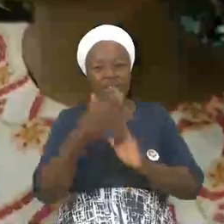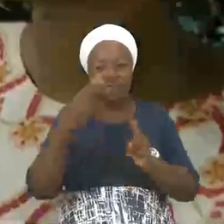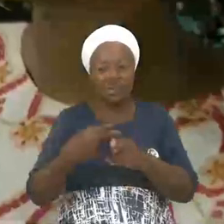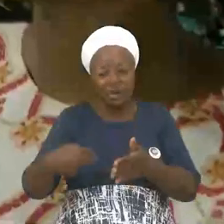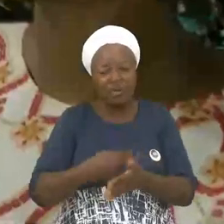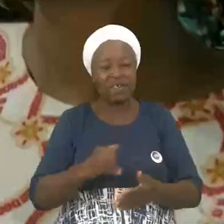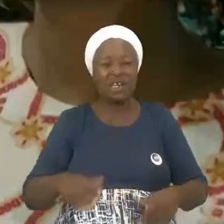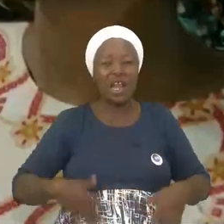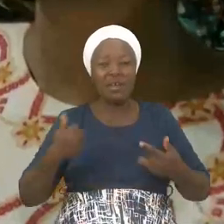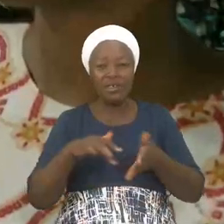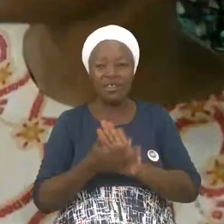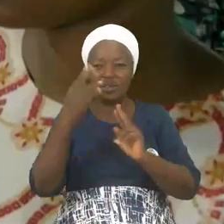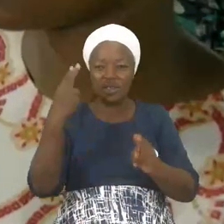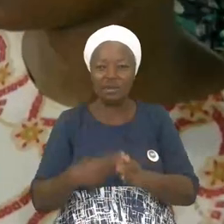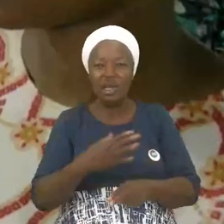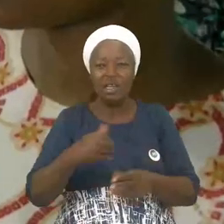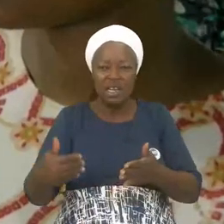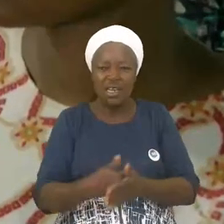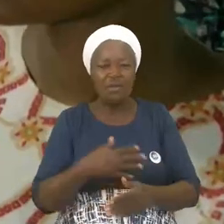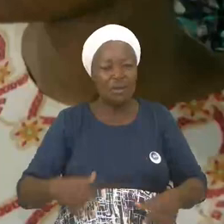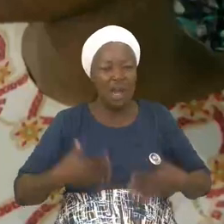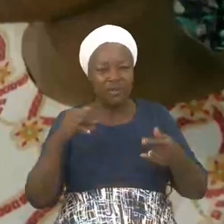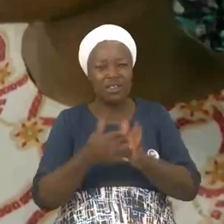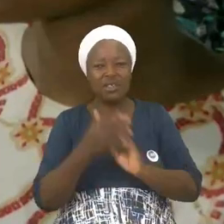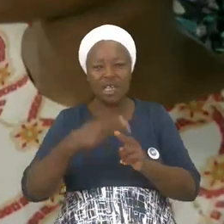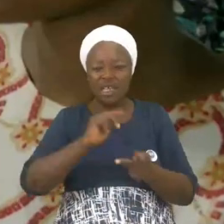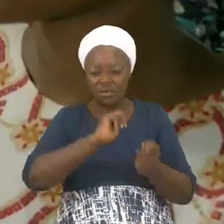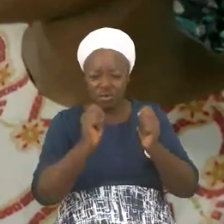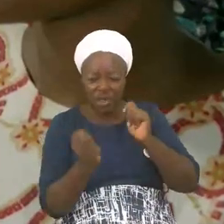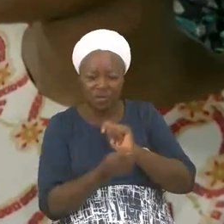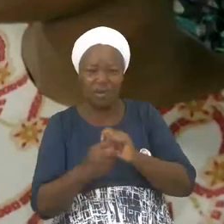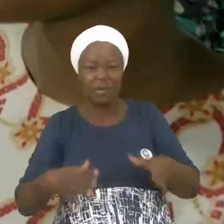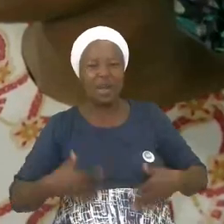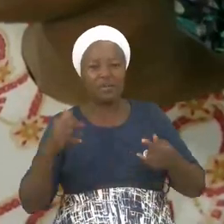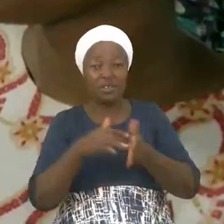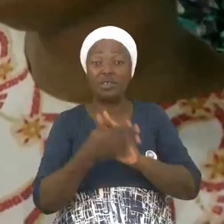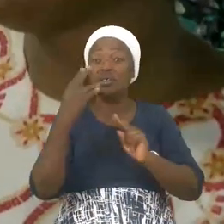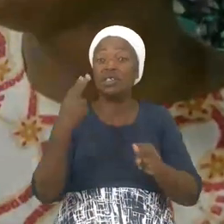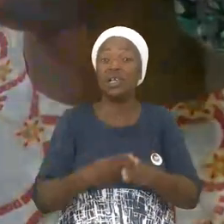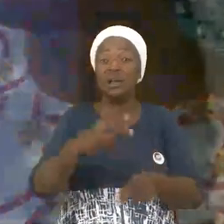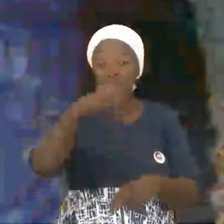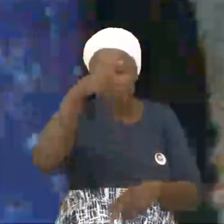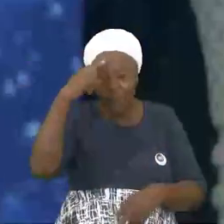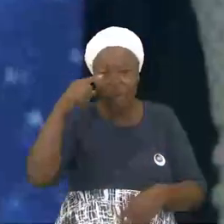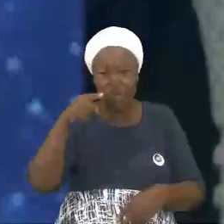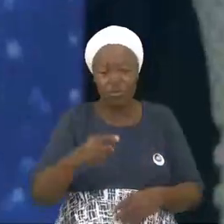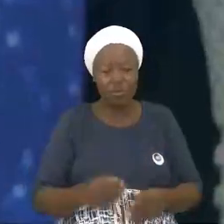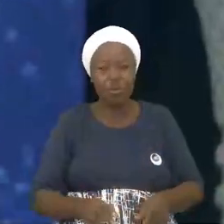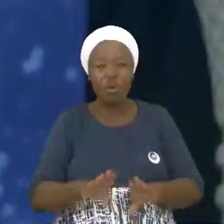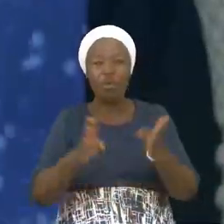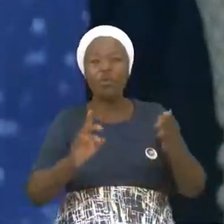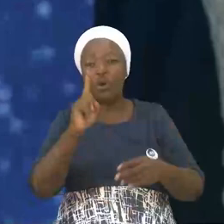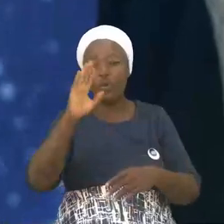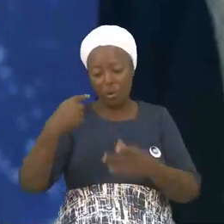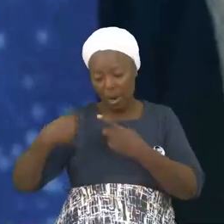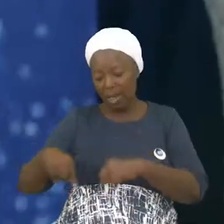Nouvelle vie, la vie éternelle, vie rafraîchissante, vie renouvelée, une vie transformée.